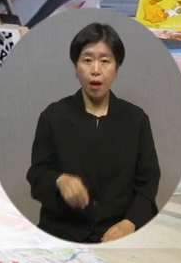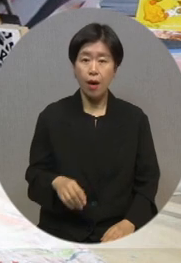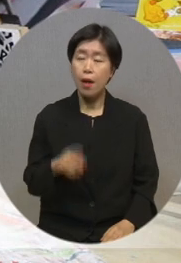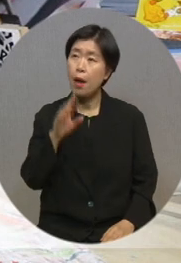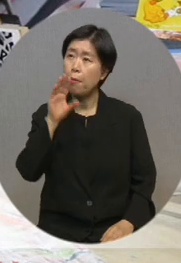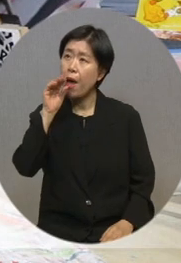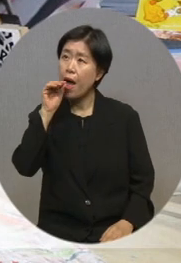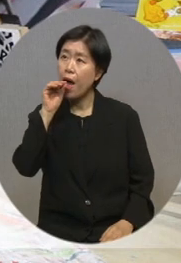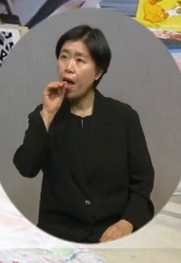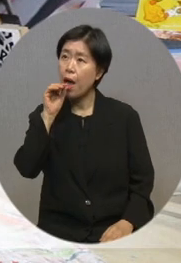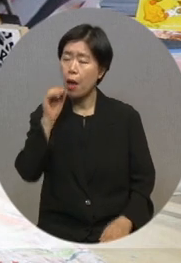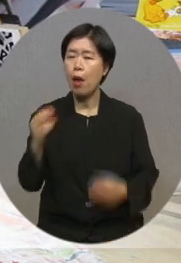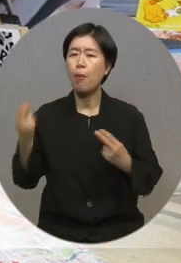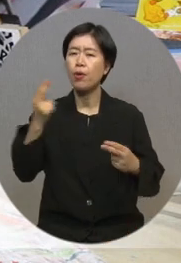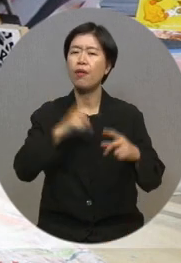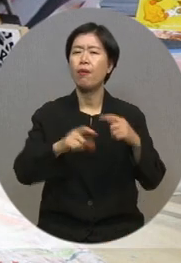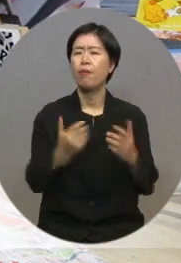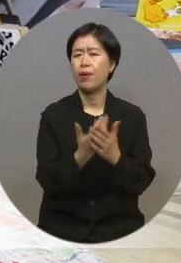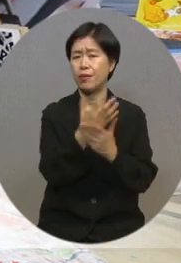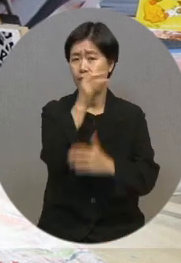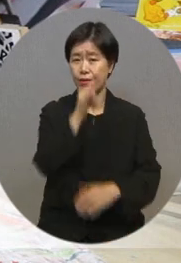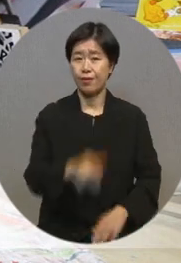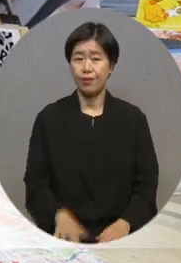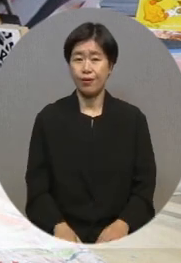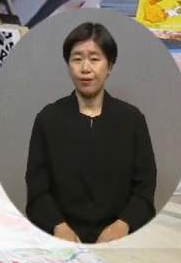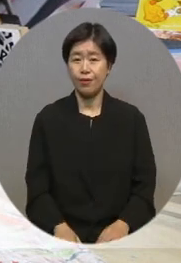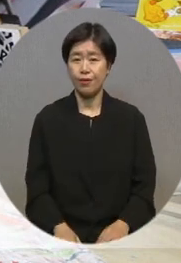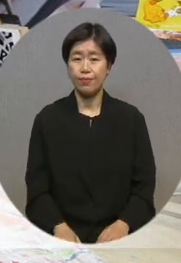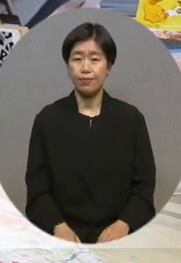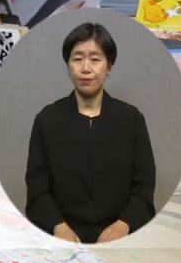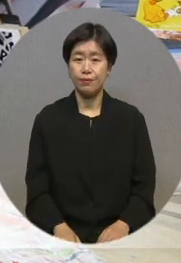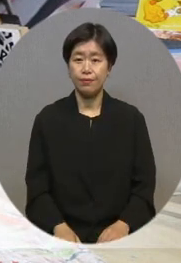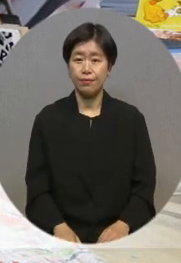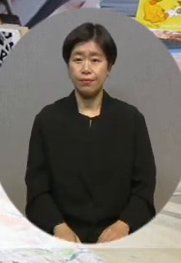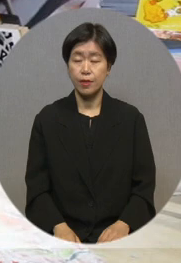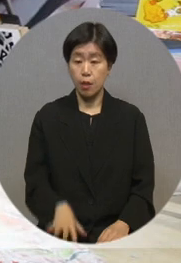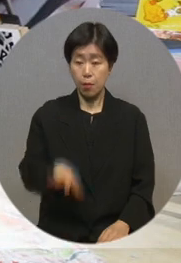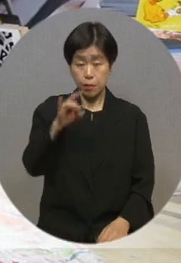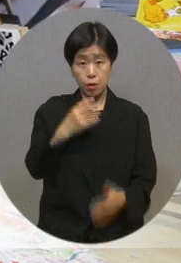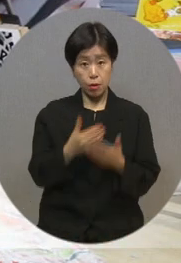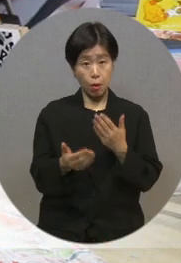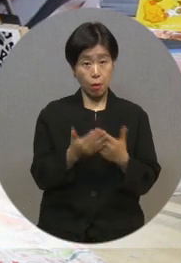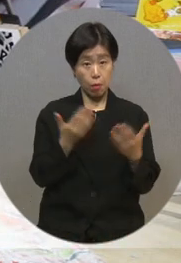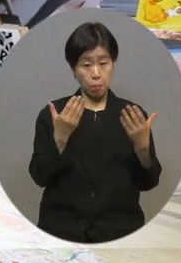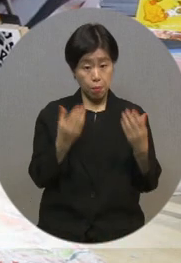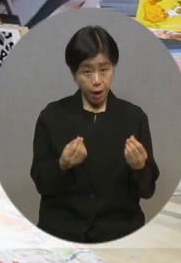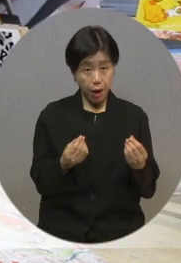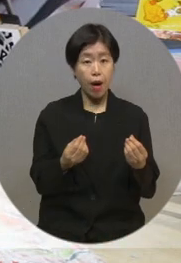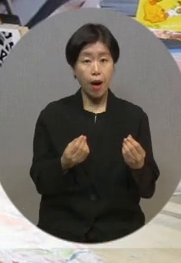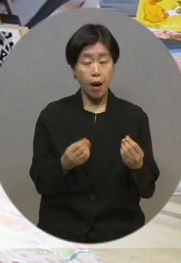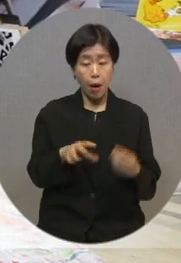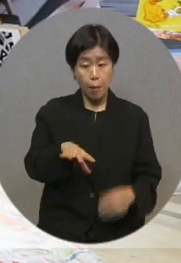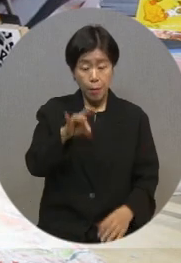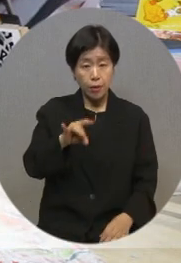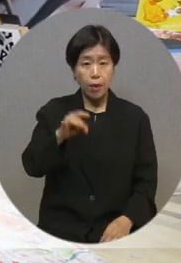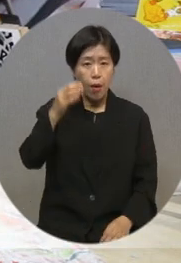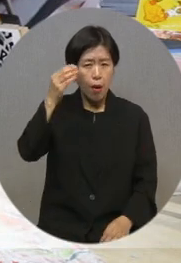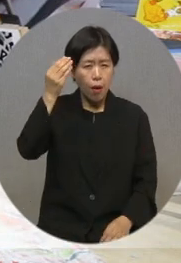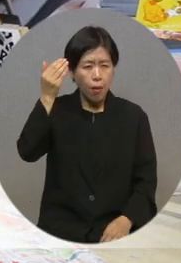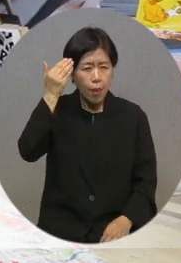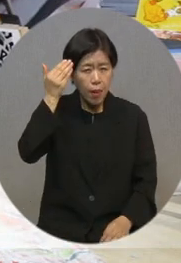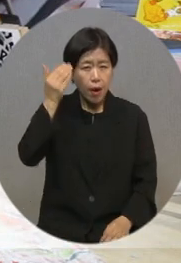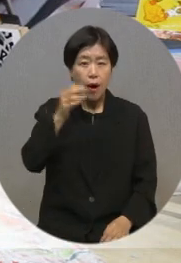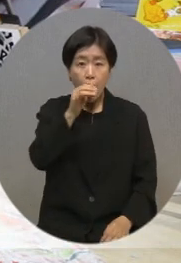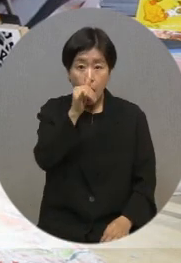언어이거든요. 언어 이전의 언어라는 것은 우리가 선경험적이고 선인식적이라는 거예요. 우리가 사고 판단하기